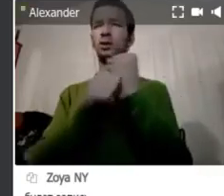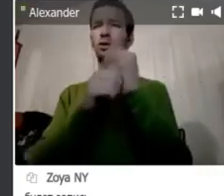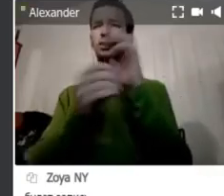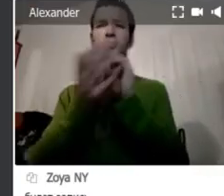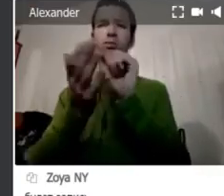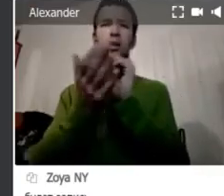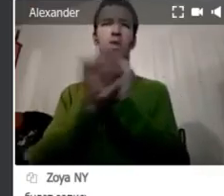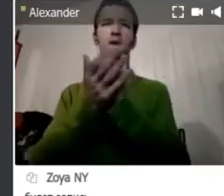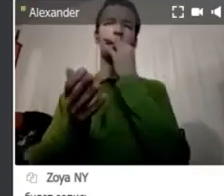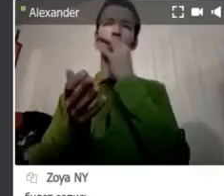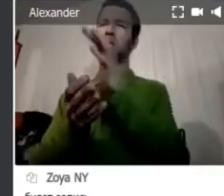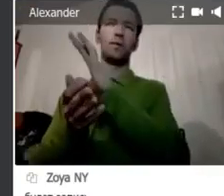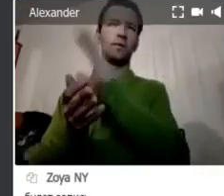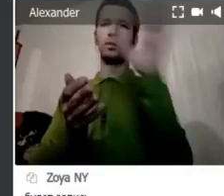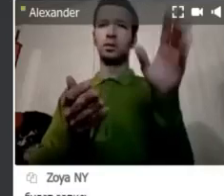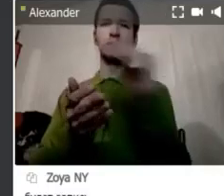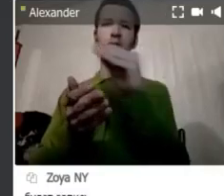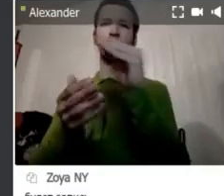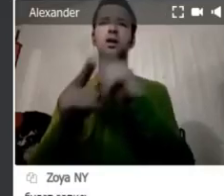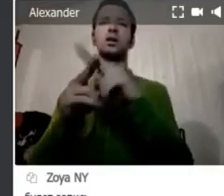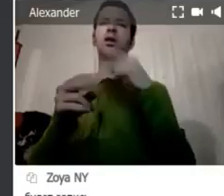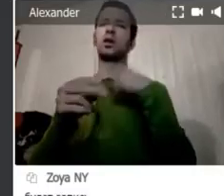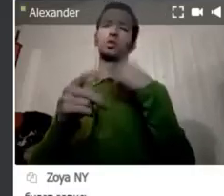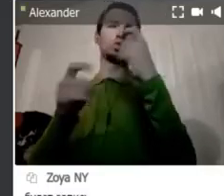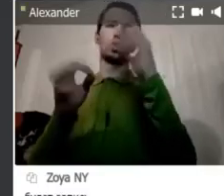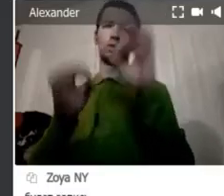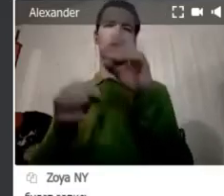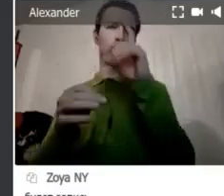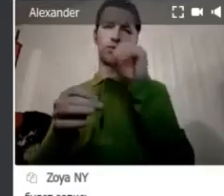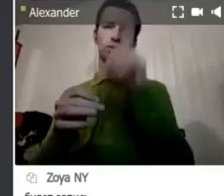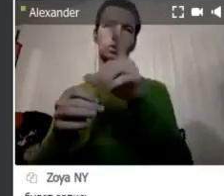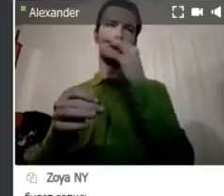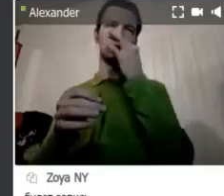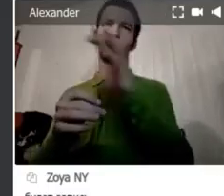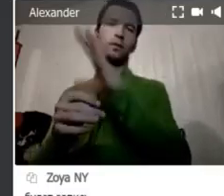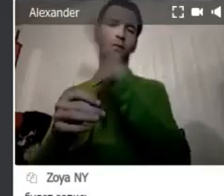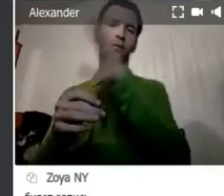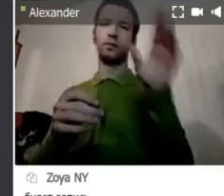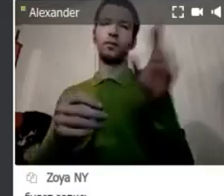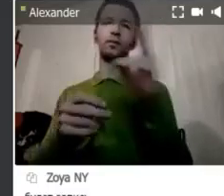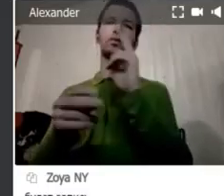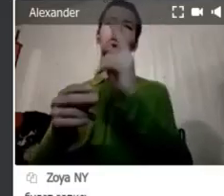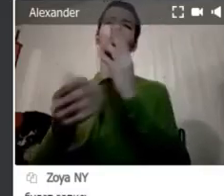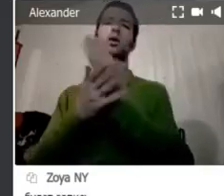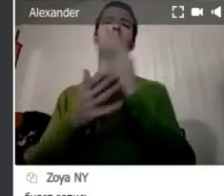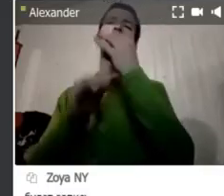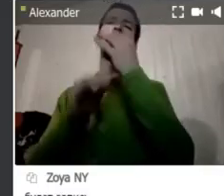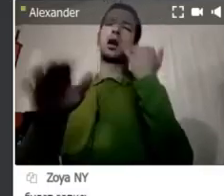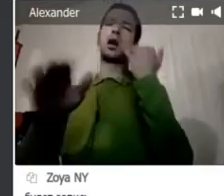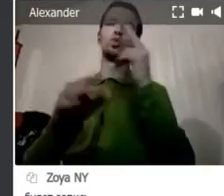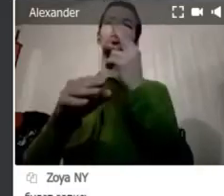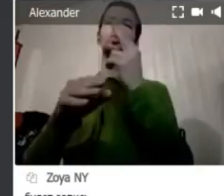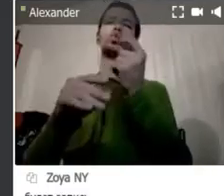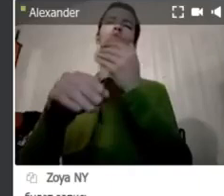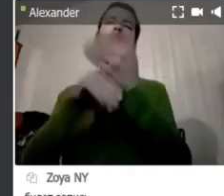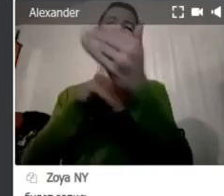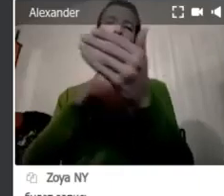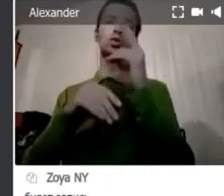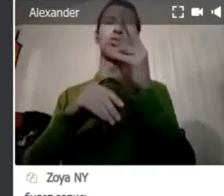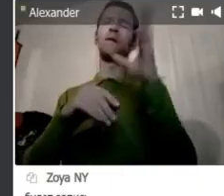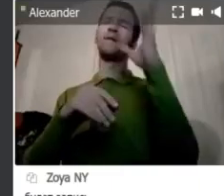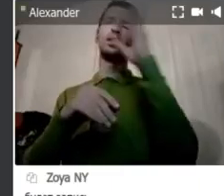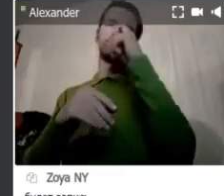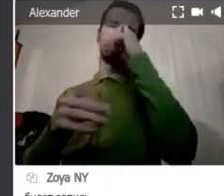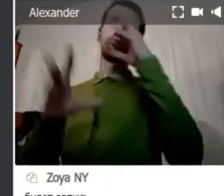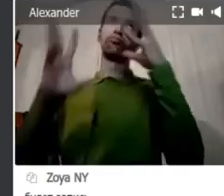работать даже как бизнесмен, человек просто устал, ему уже хочется спокойно жить, он себе уже все купил, у него